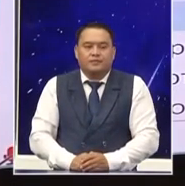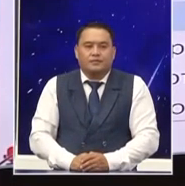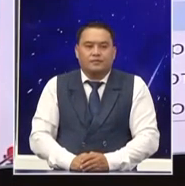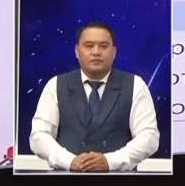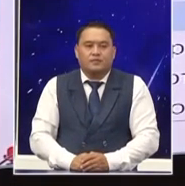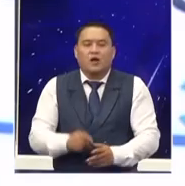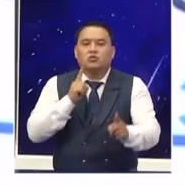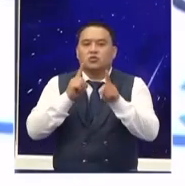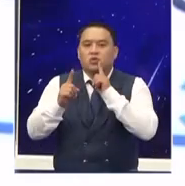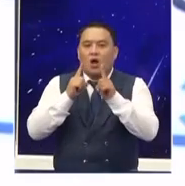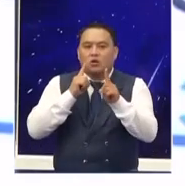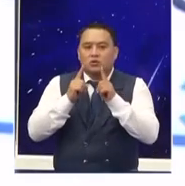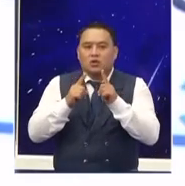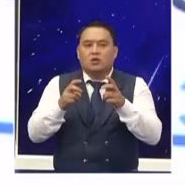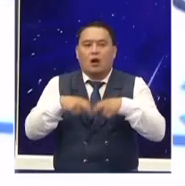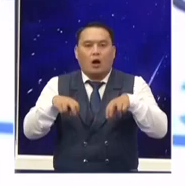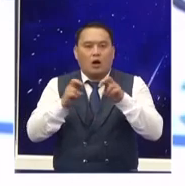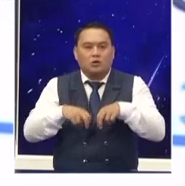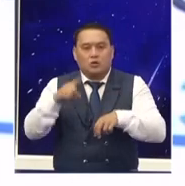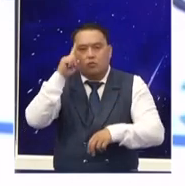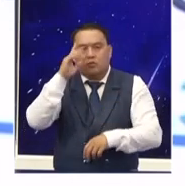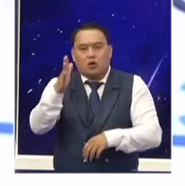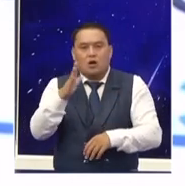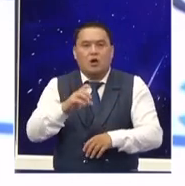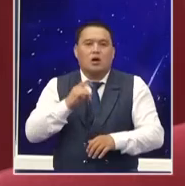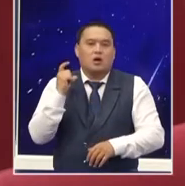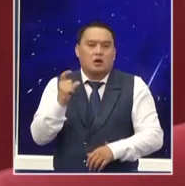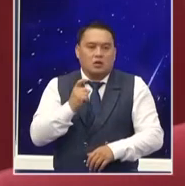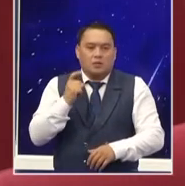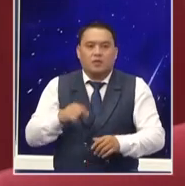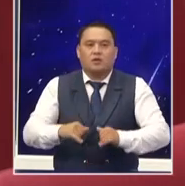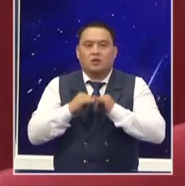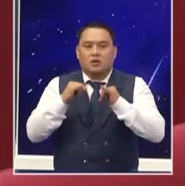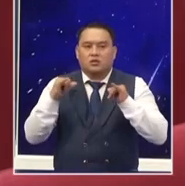Также на заседании правительства рассмотрело прогнозы социально-экономического развития РК на